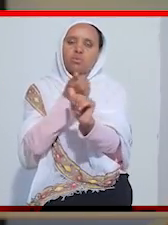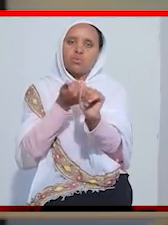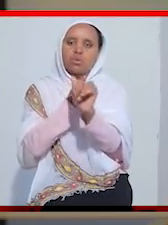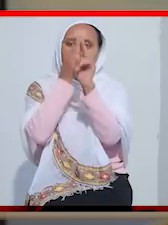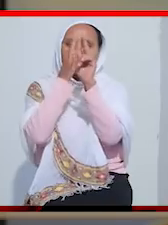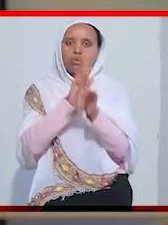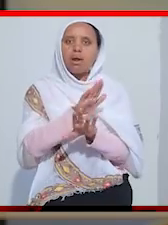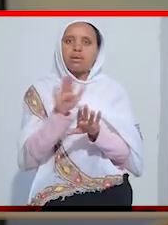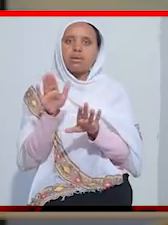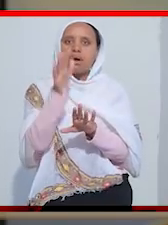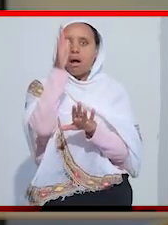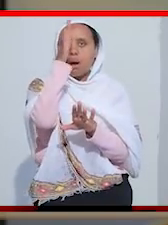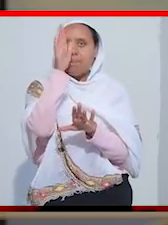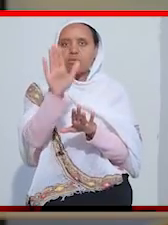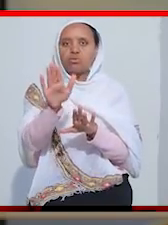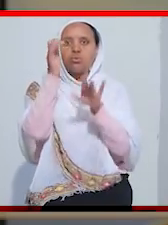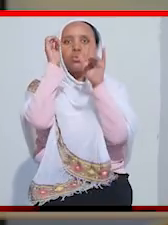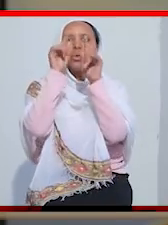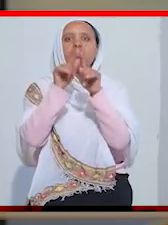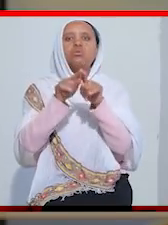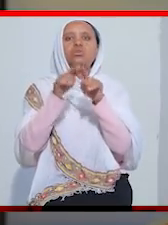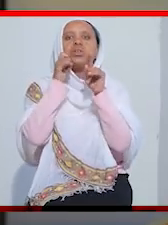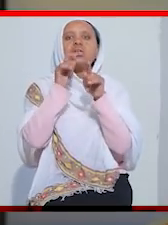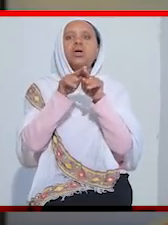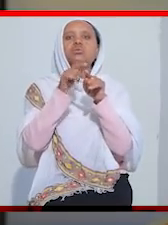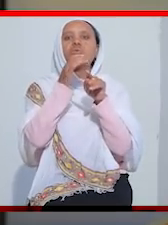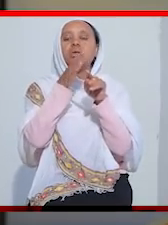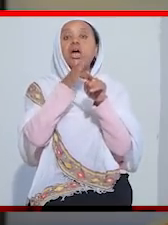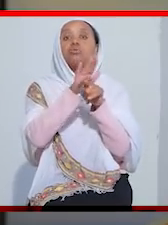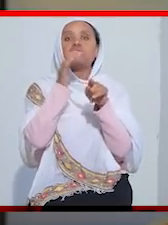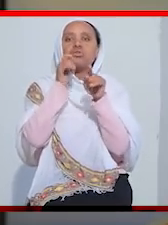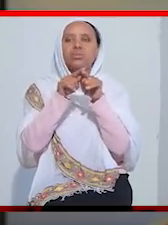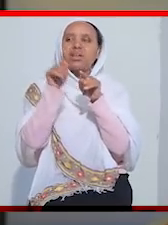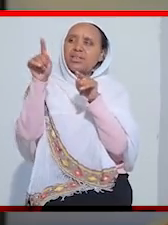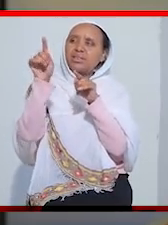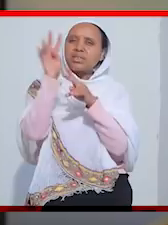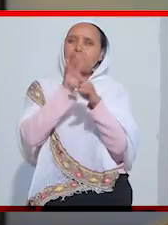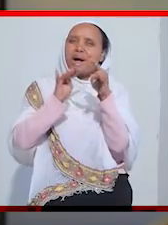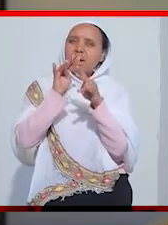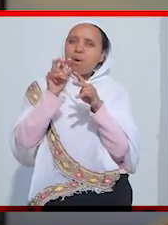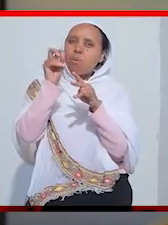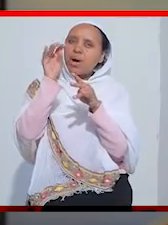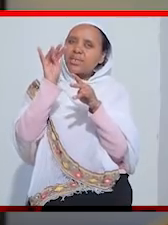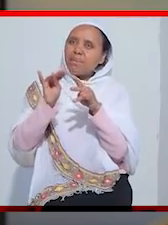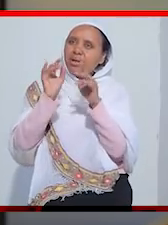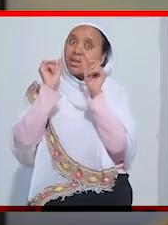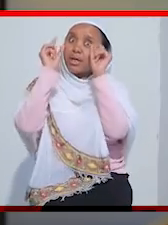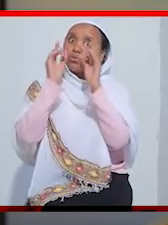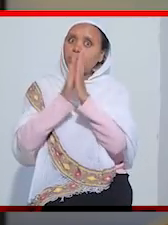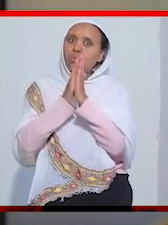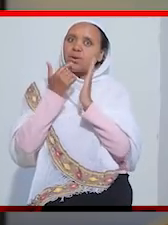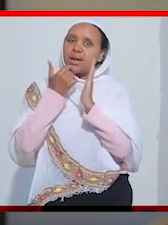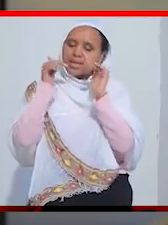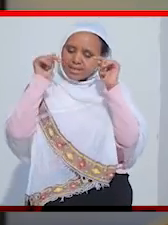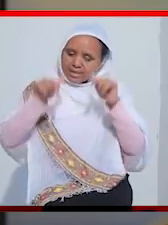የምትከታተሉ ክቡራን አባቶች፣ ወንድሞች፣ እናቶች፣ እህቶች ያቺ የመከራ የዋዜ ማለት